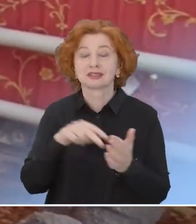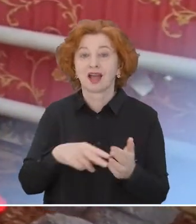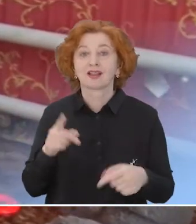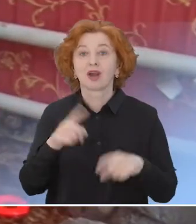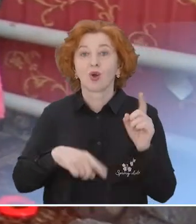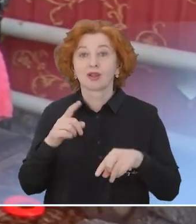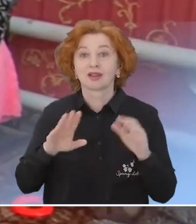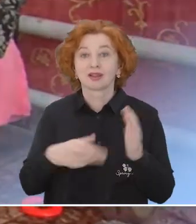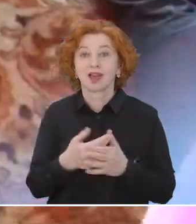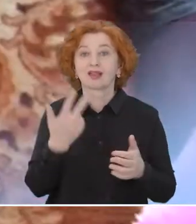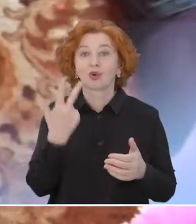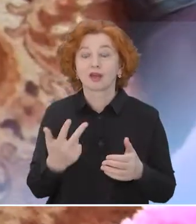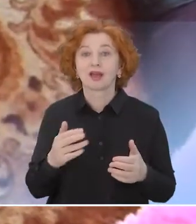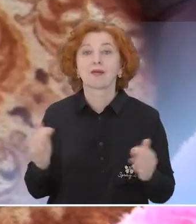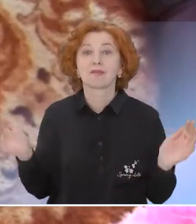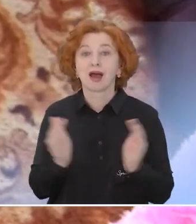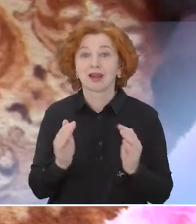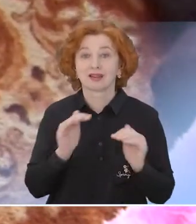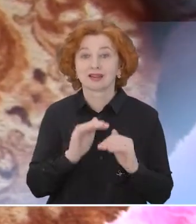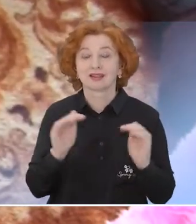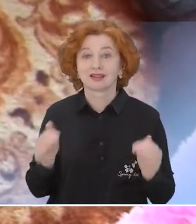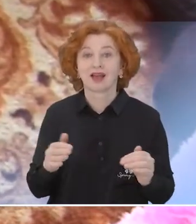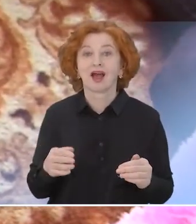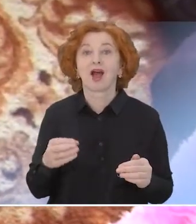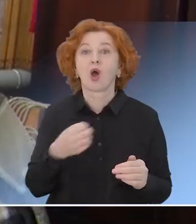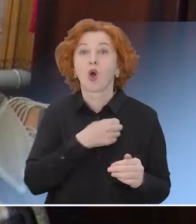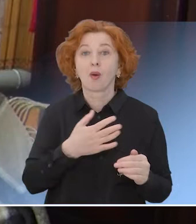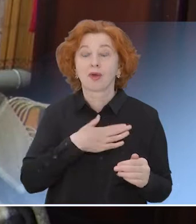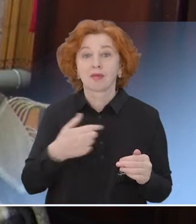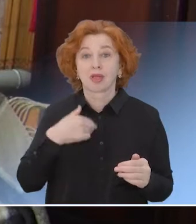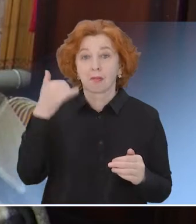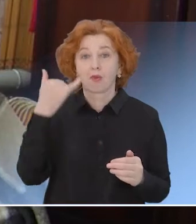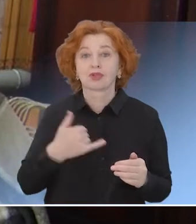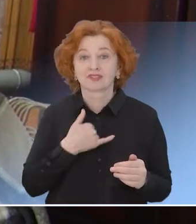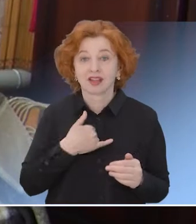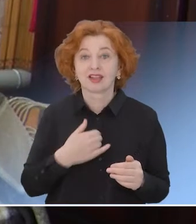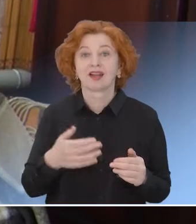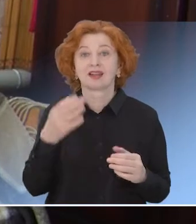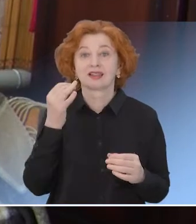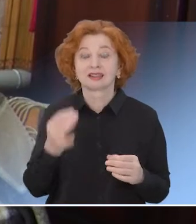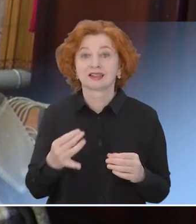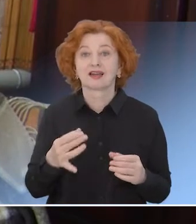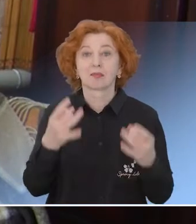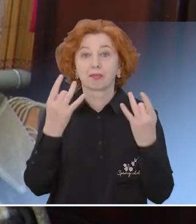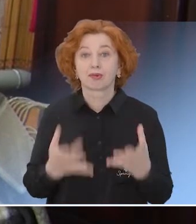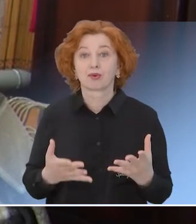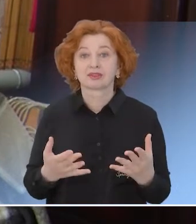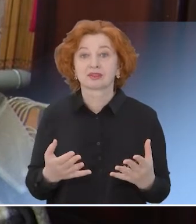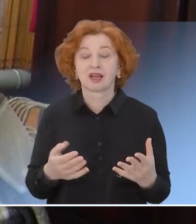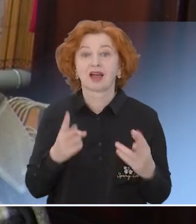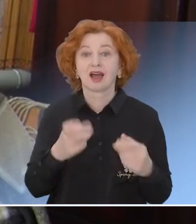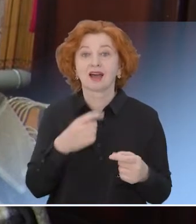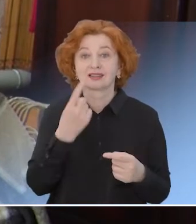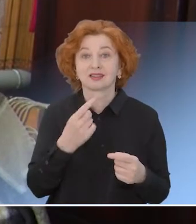решение стать родителями еще для 3 маленьких детей. С органов опеки мне позвонили и